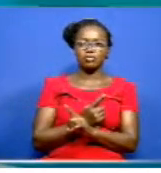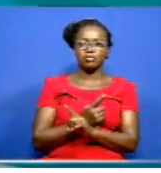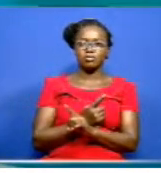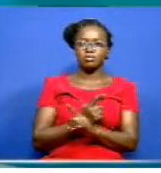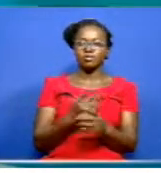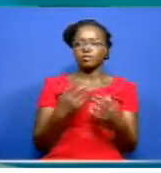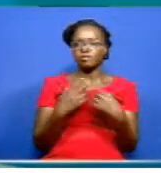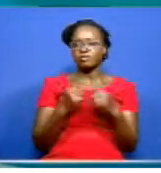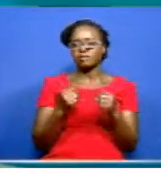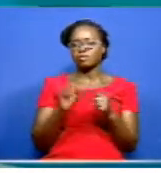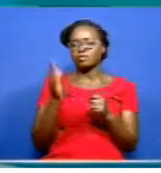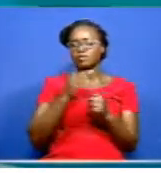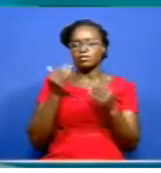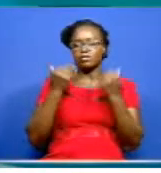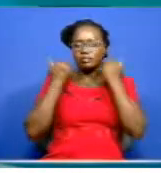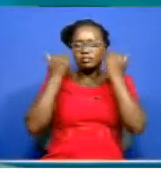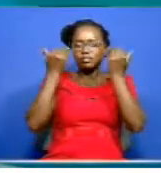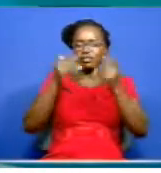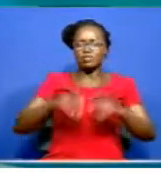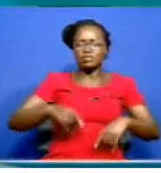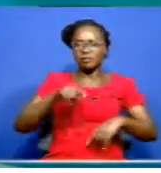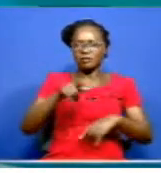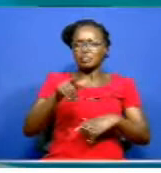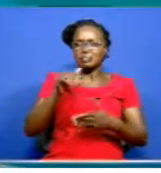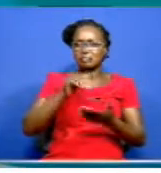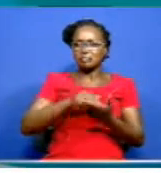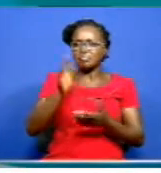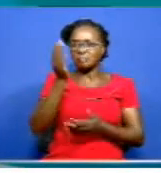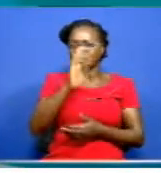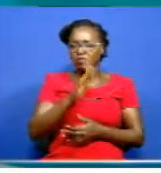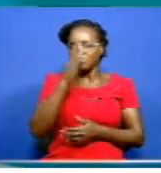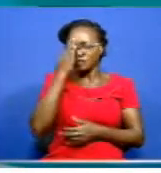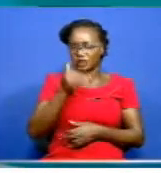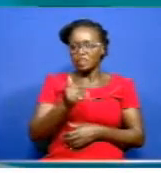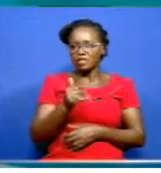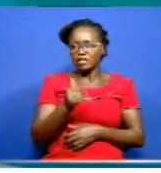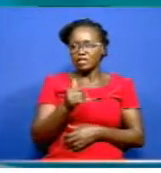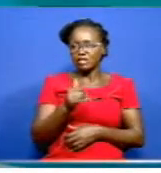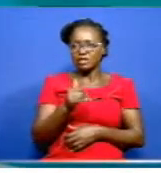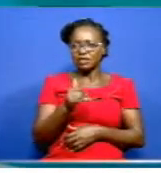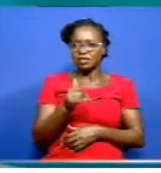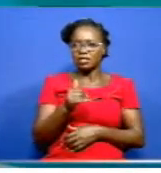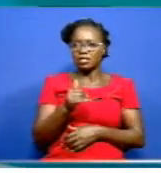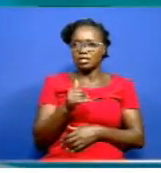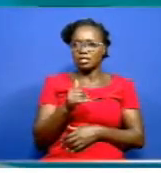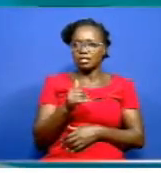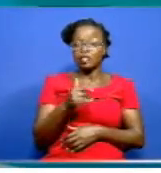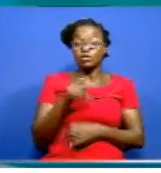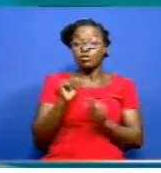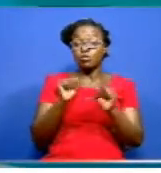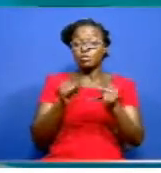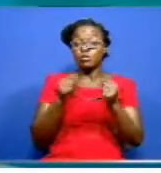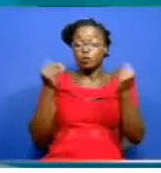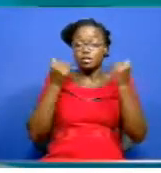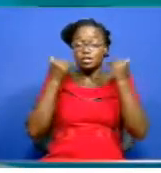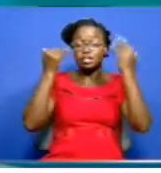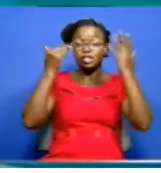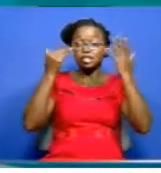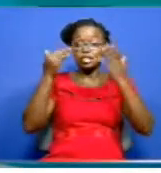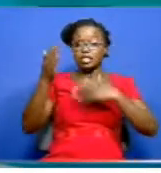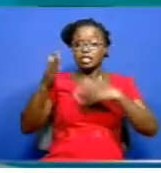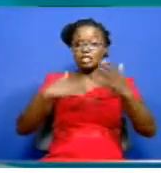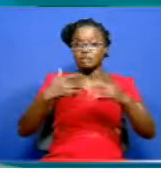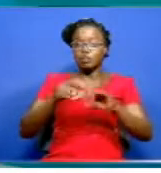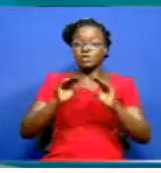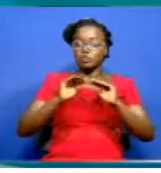na hutawahi kuwa depressed maisha yako yote, juu tayari tunajua tunasemanga una a tendency to get depressed, but